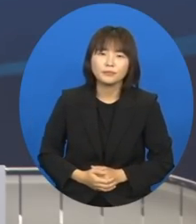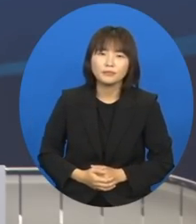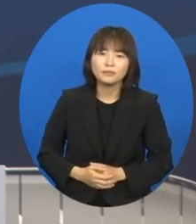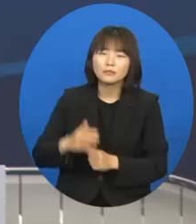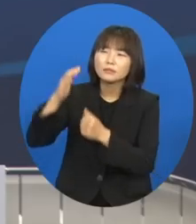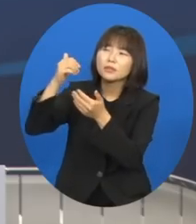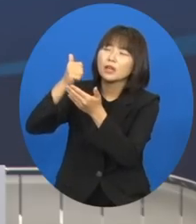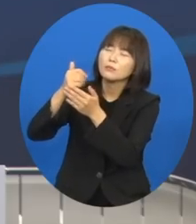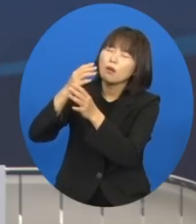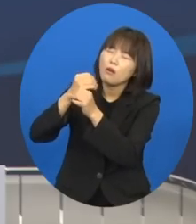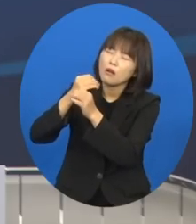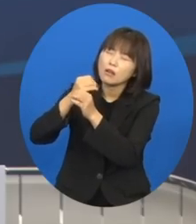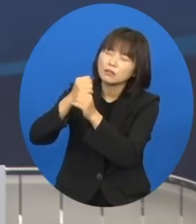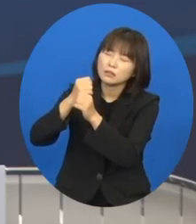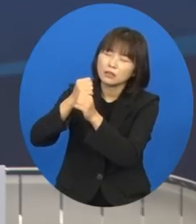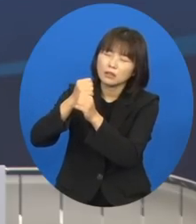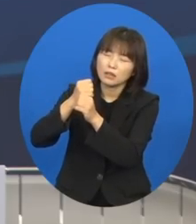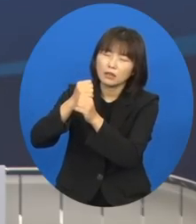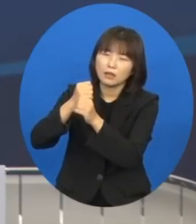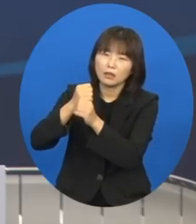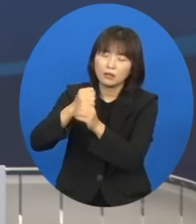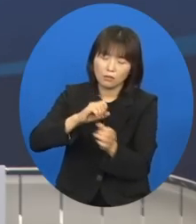하나님 언제쯤 괜찮아질까요?